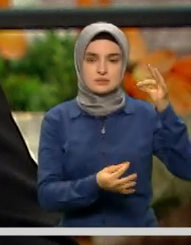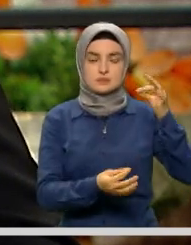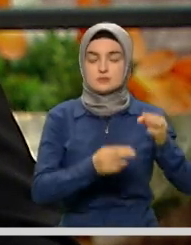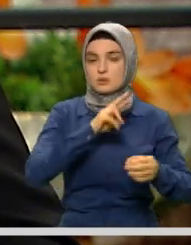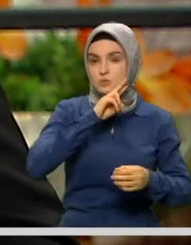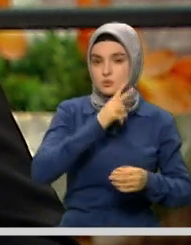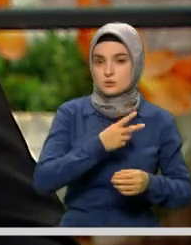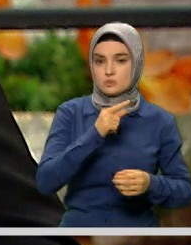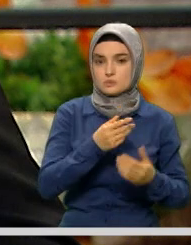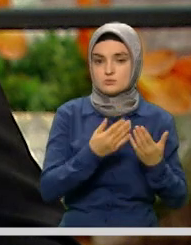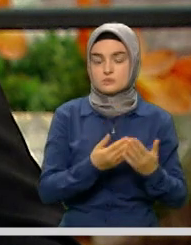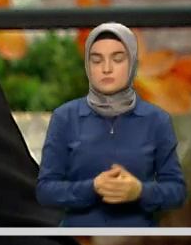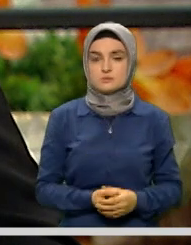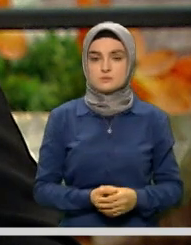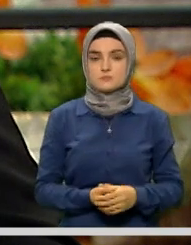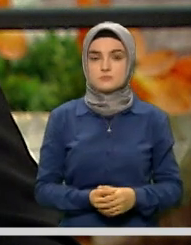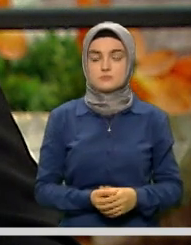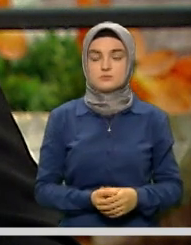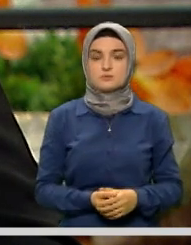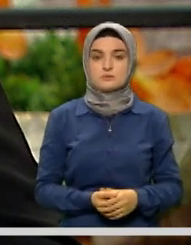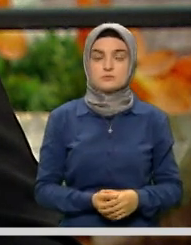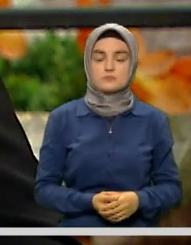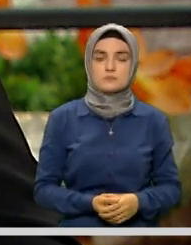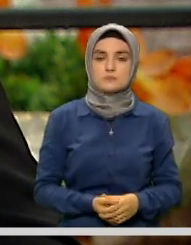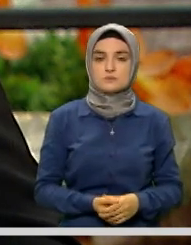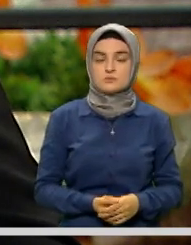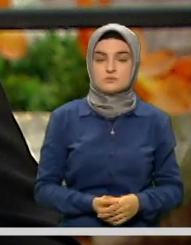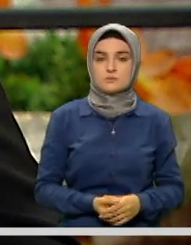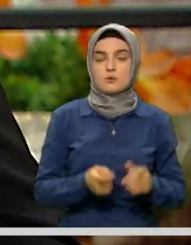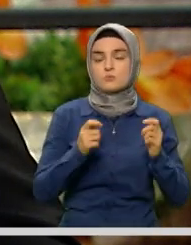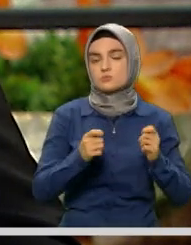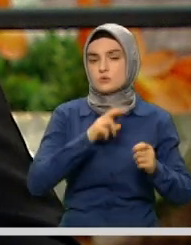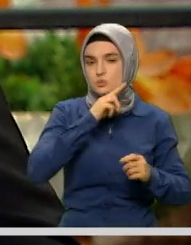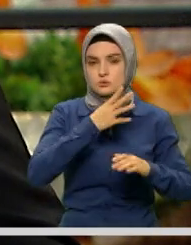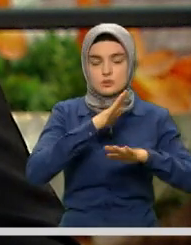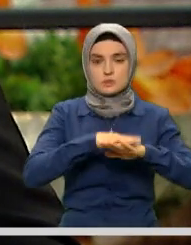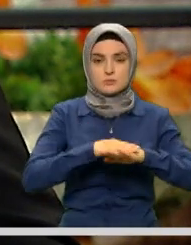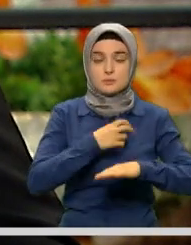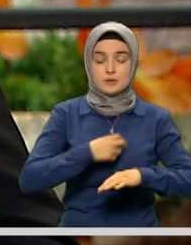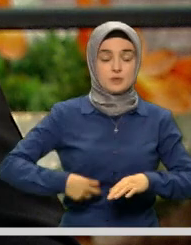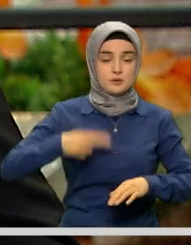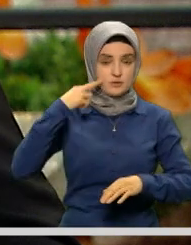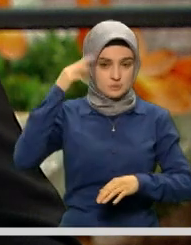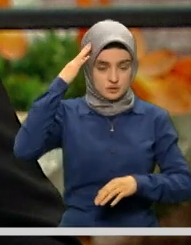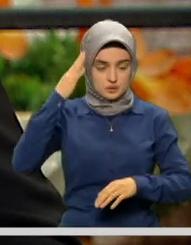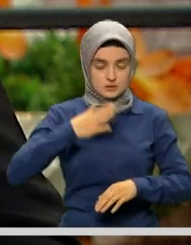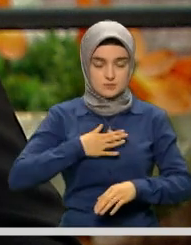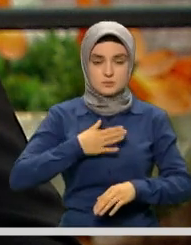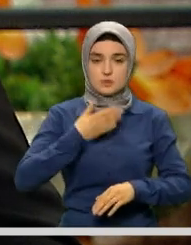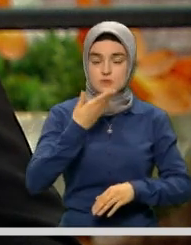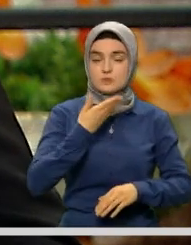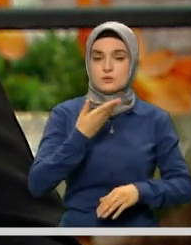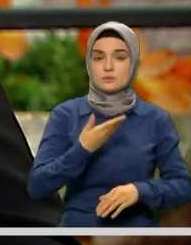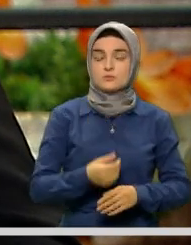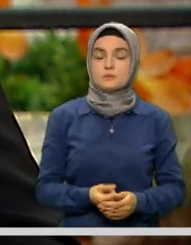günahla malul bir varlık, nisyanla malul bir varlık. Mutlaka günah işler. Efendimiz Aleyhisselatü Vesselam'ın ifadesiyle Adem